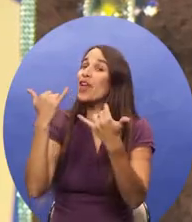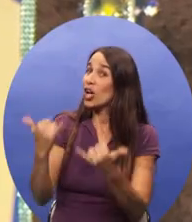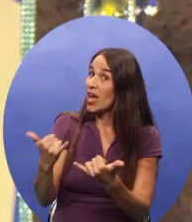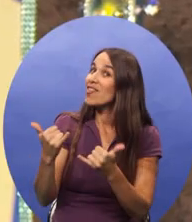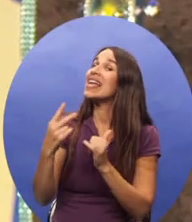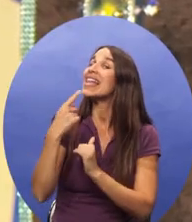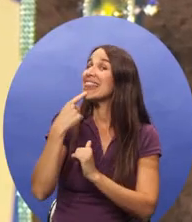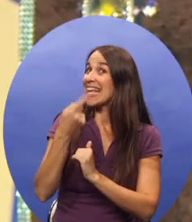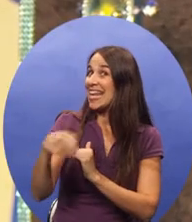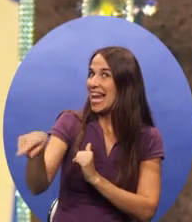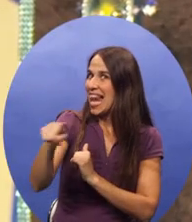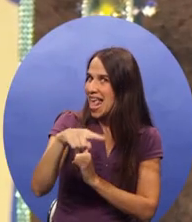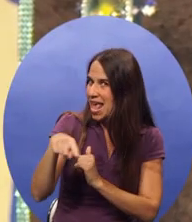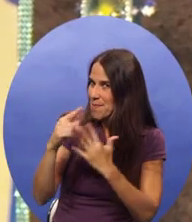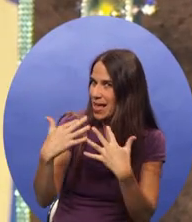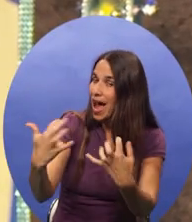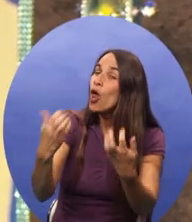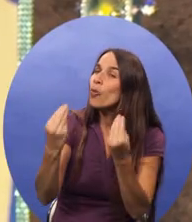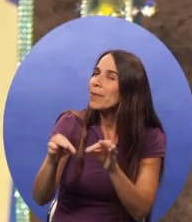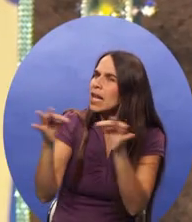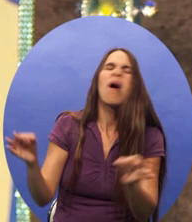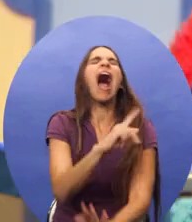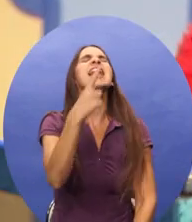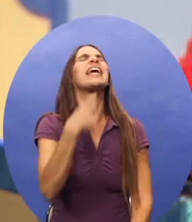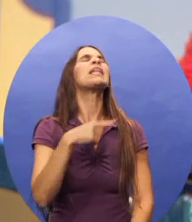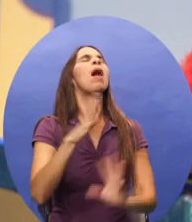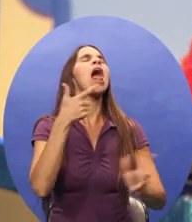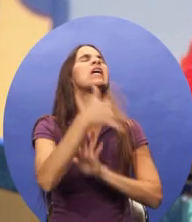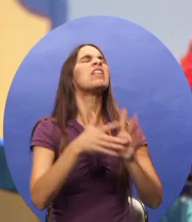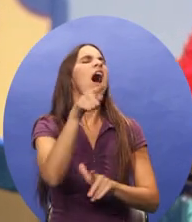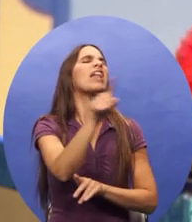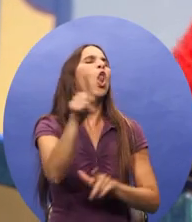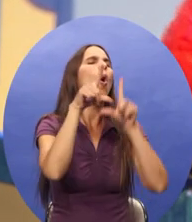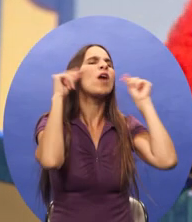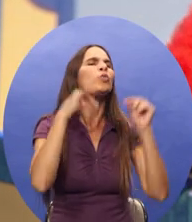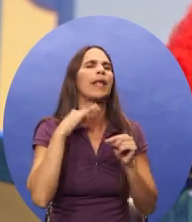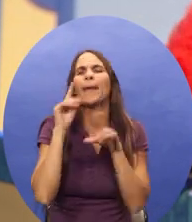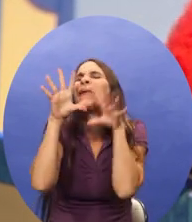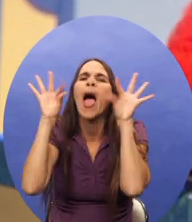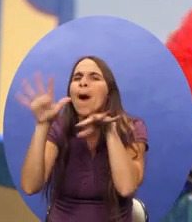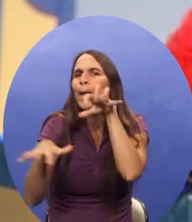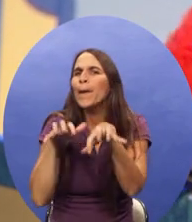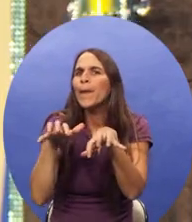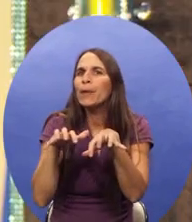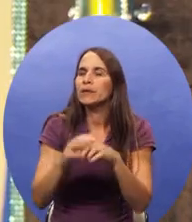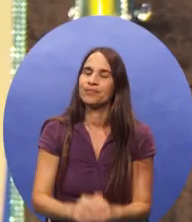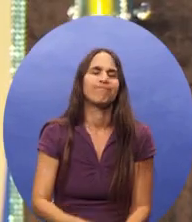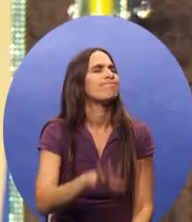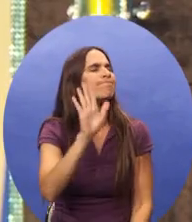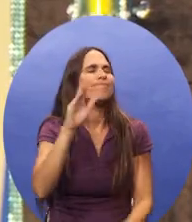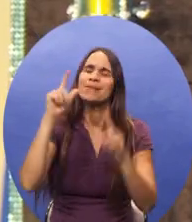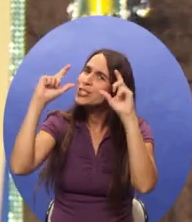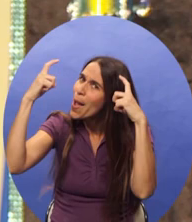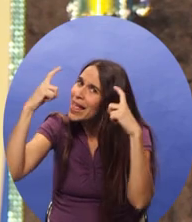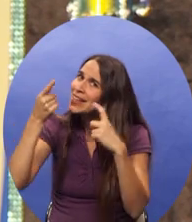עכשיו תגיד לקהל שאנחנו ביד מתחילים. אל תגיד לי מה להגיד, אתה לא החתול שלי. אבל